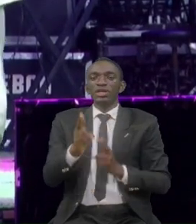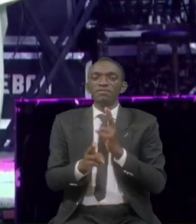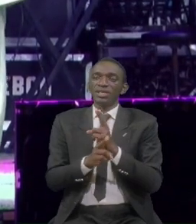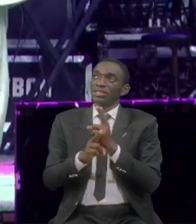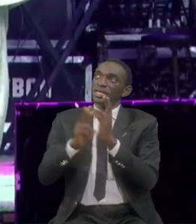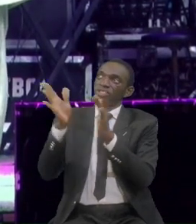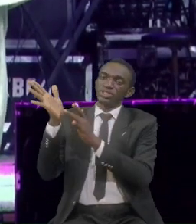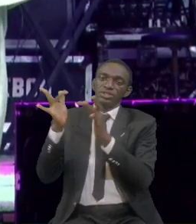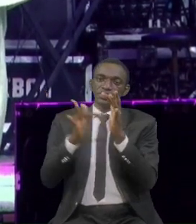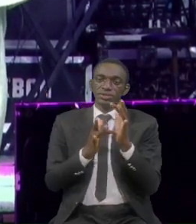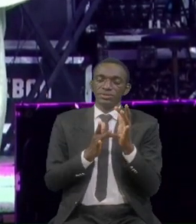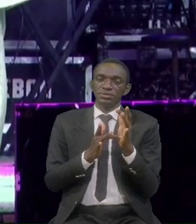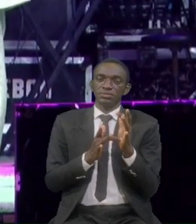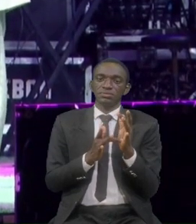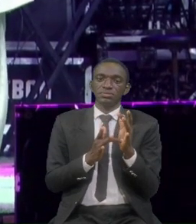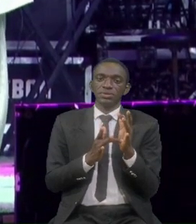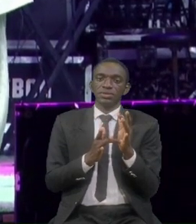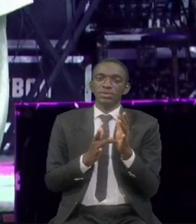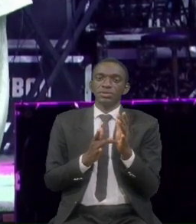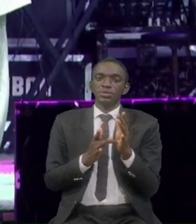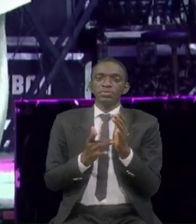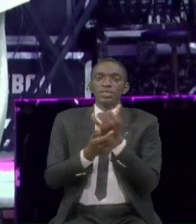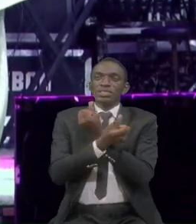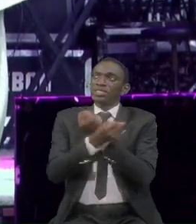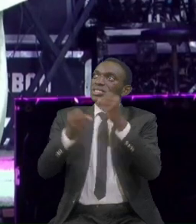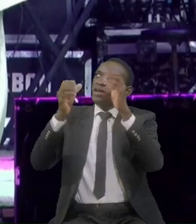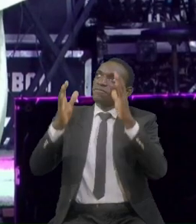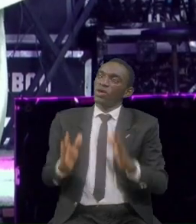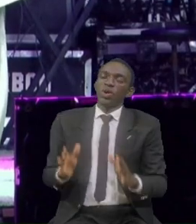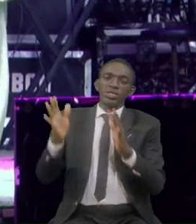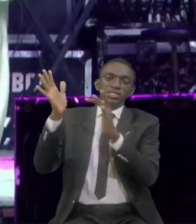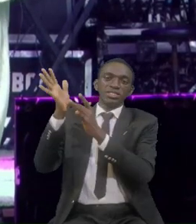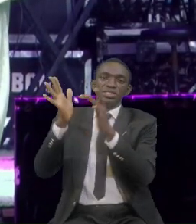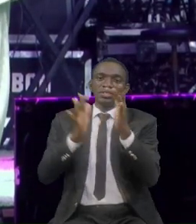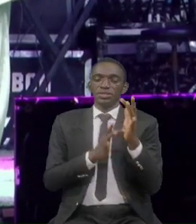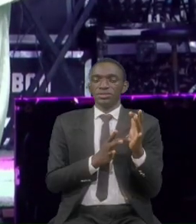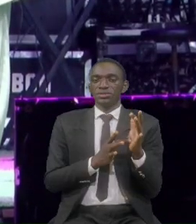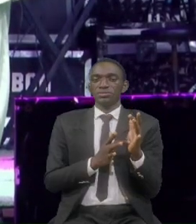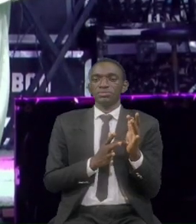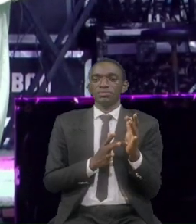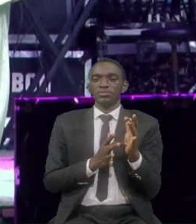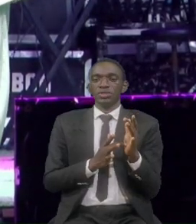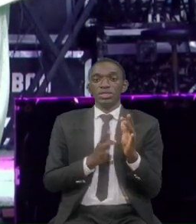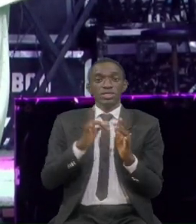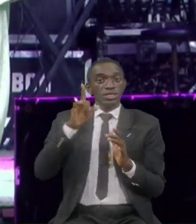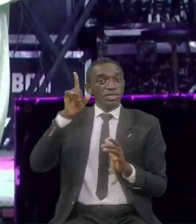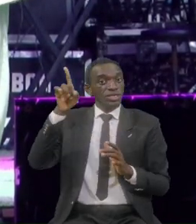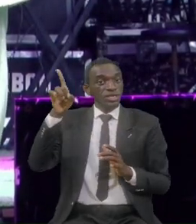nga para sa tibuok kalibutan. Savior Jesus. Ang manluluwas nga Jesus. That he would save his